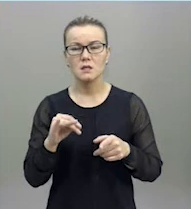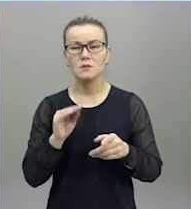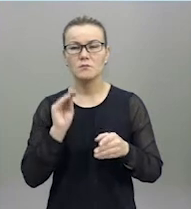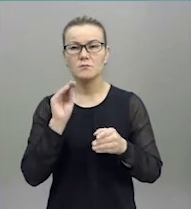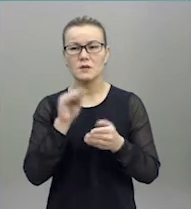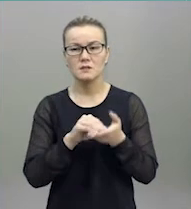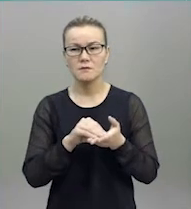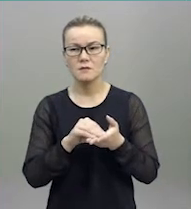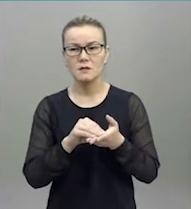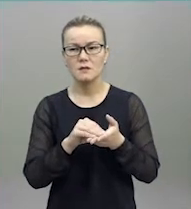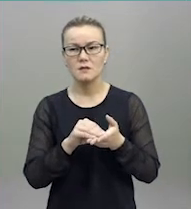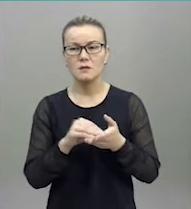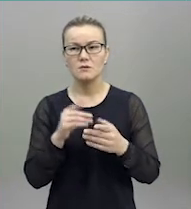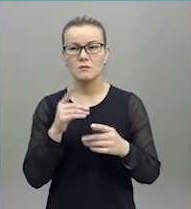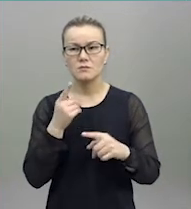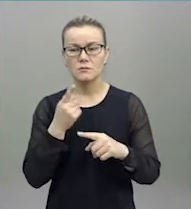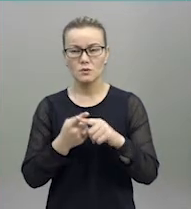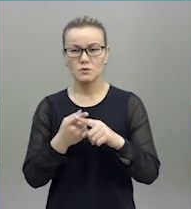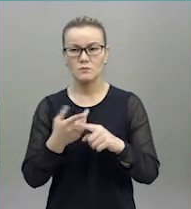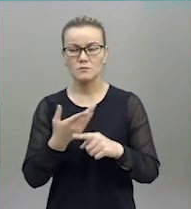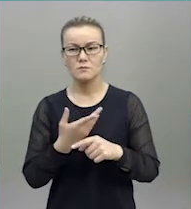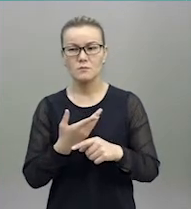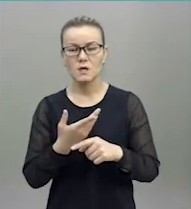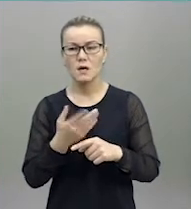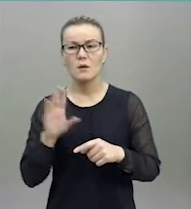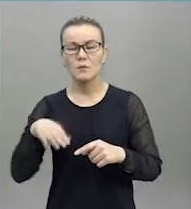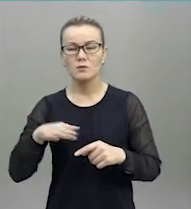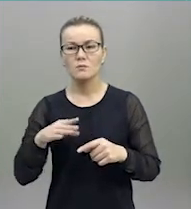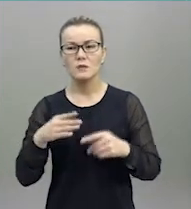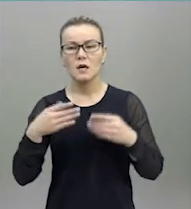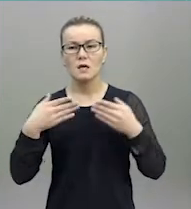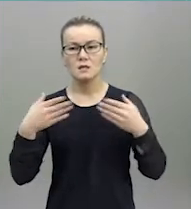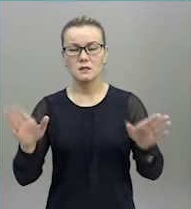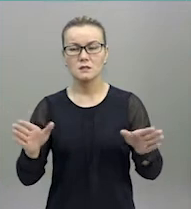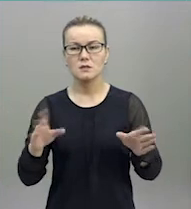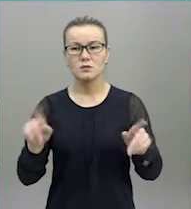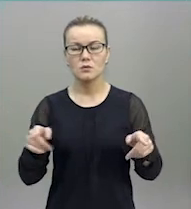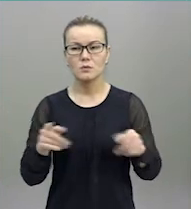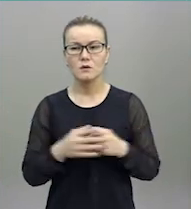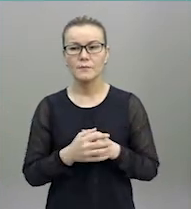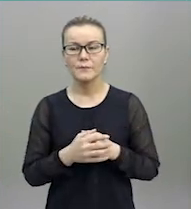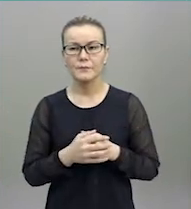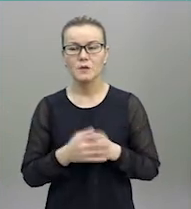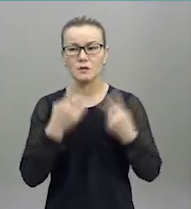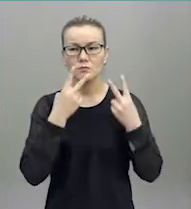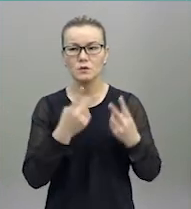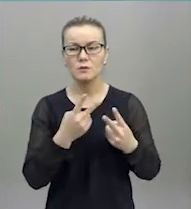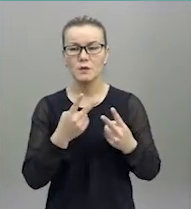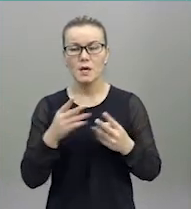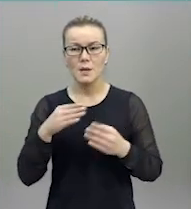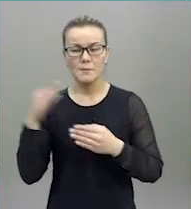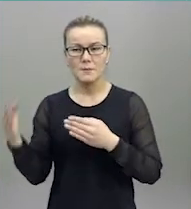раз мы ищем сумму то знак плюса дальше мы должны раскрыть скобки хорошо смотрим перед